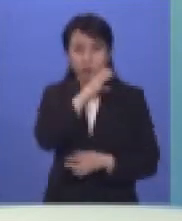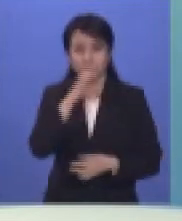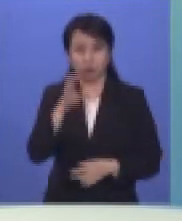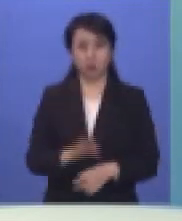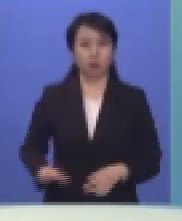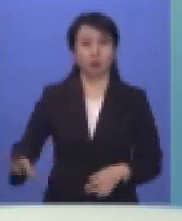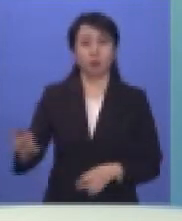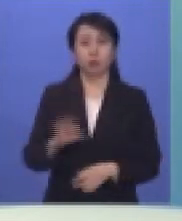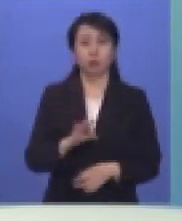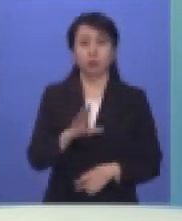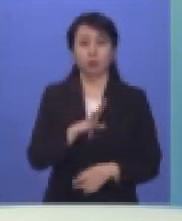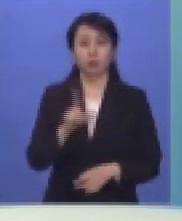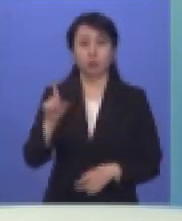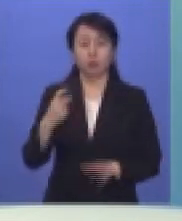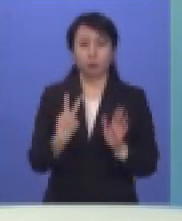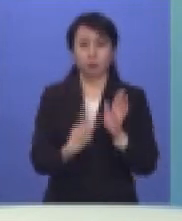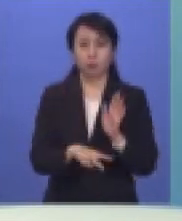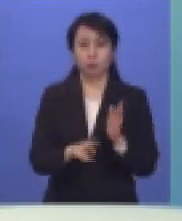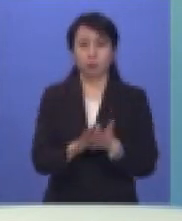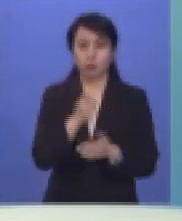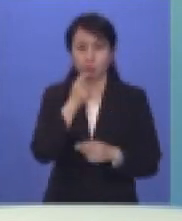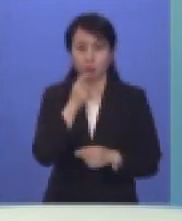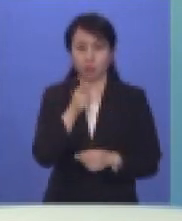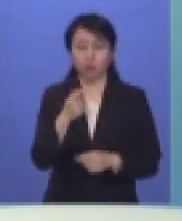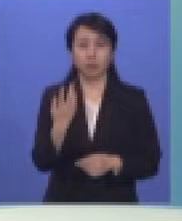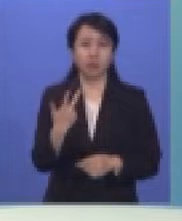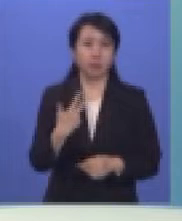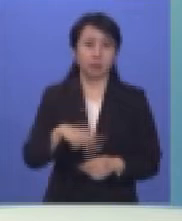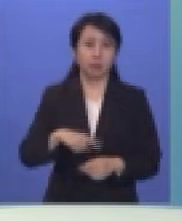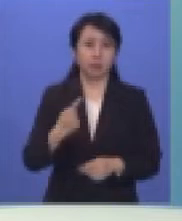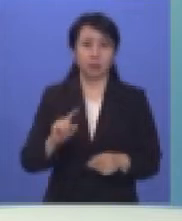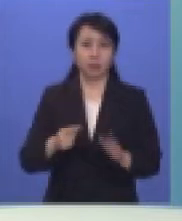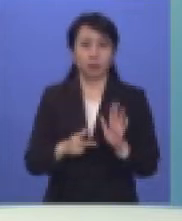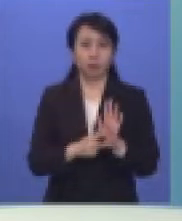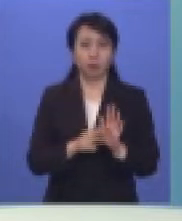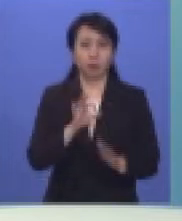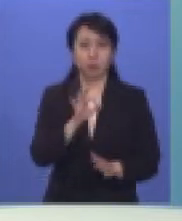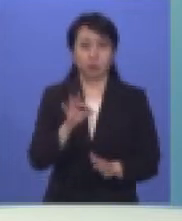потребителей Северо-Казахстанской области поступило 170 обращений. Из них